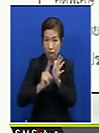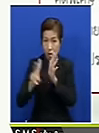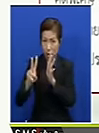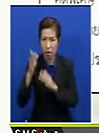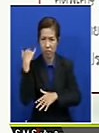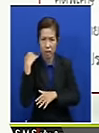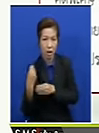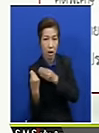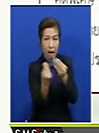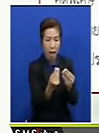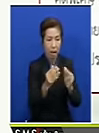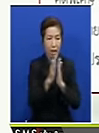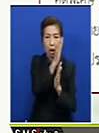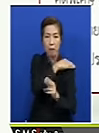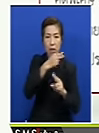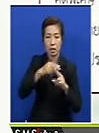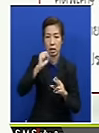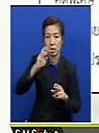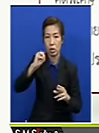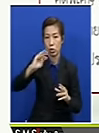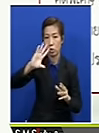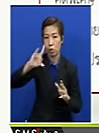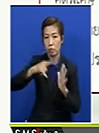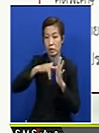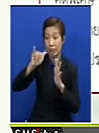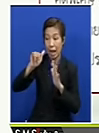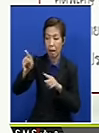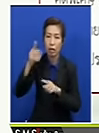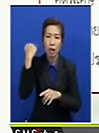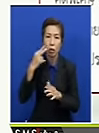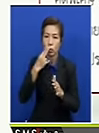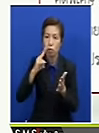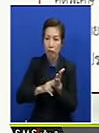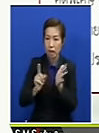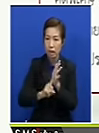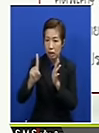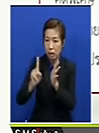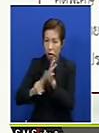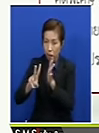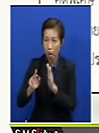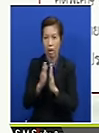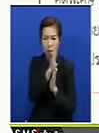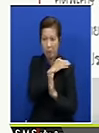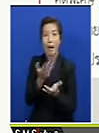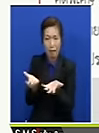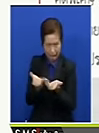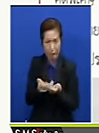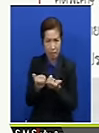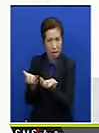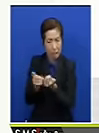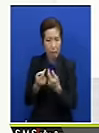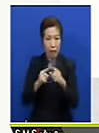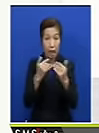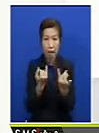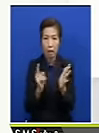สมชายรูปนี้นี่แหละครับที่เป็นผู้รับหมายเรียกผู้ต้องหาครั้งที่1ครั้งที่2จาก DSI มารอบนี้ใบที่